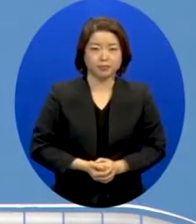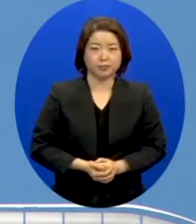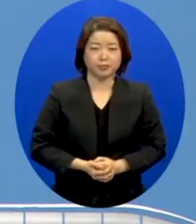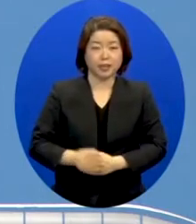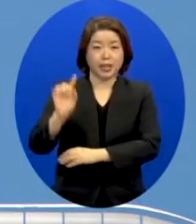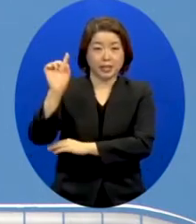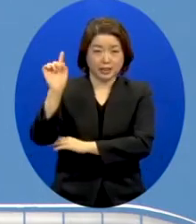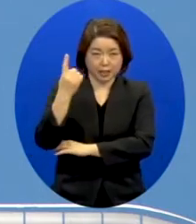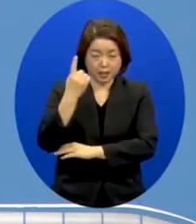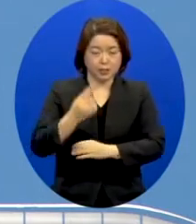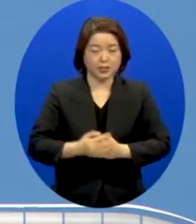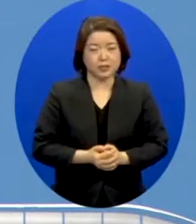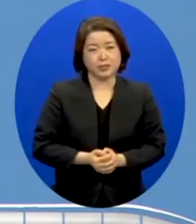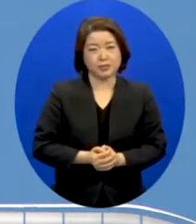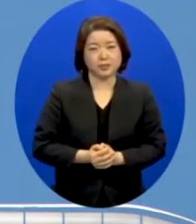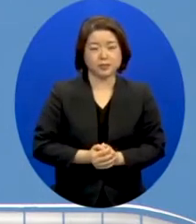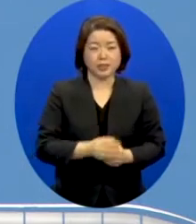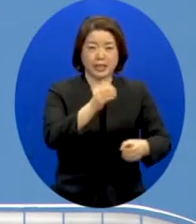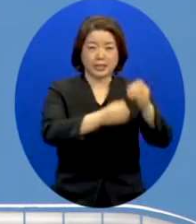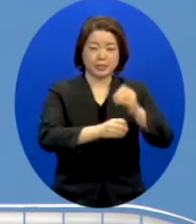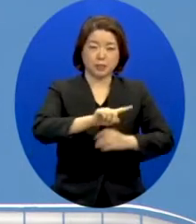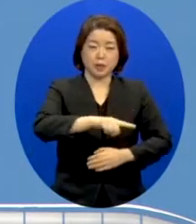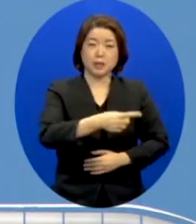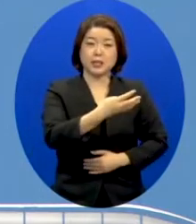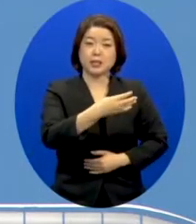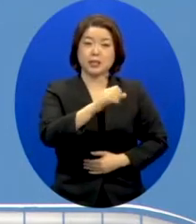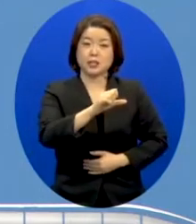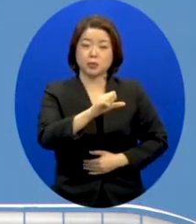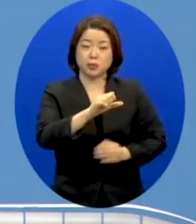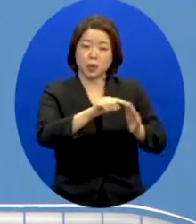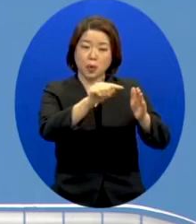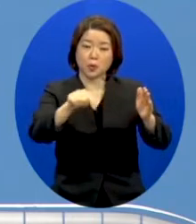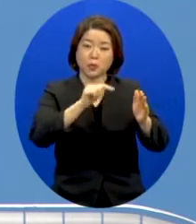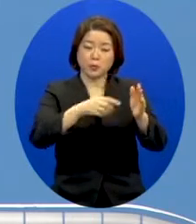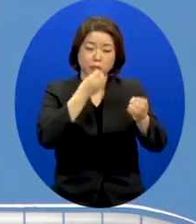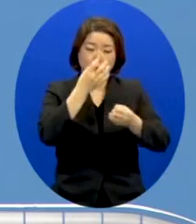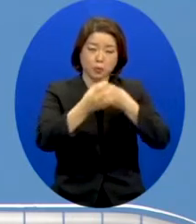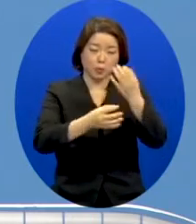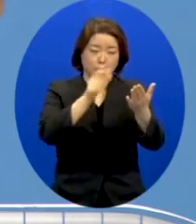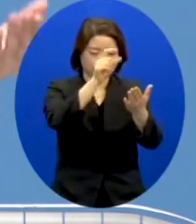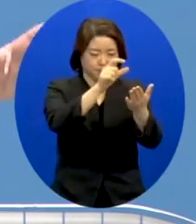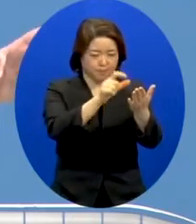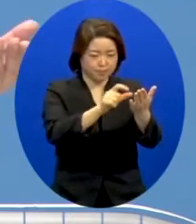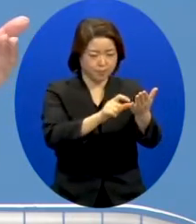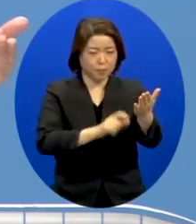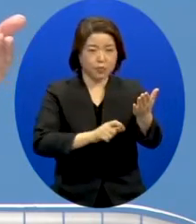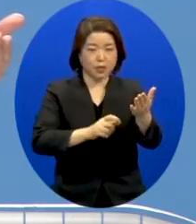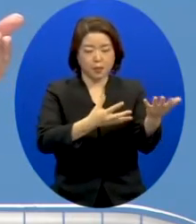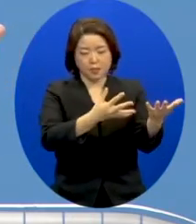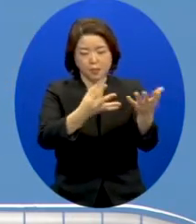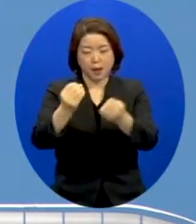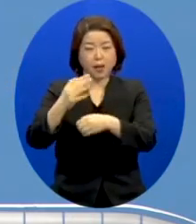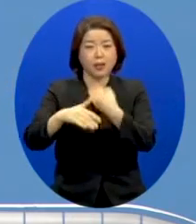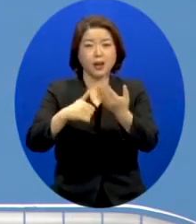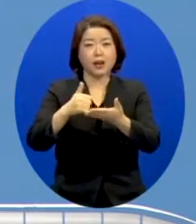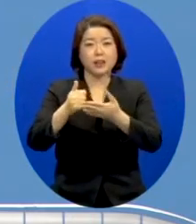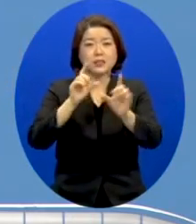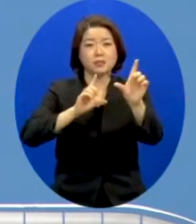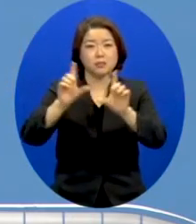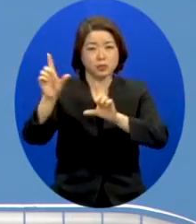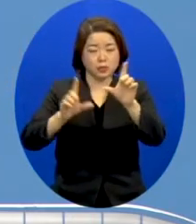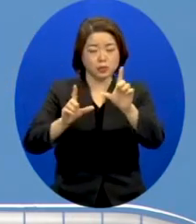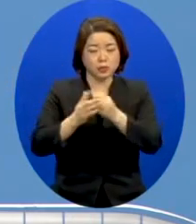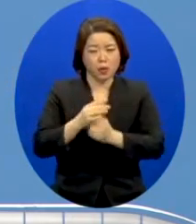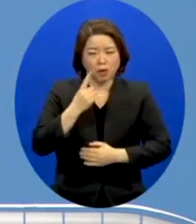다윗이 시편 145 편에서 고백하는 그 많은 하나님의 모습은 한편 부럽기도